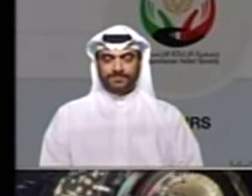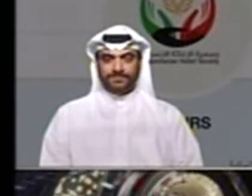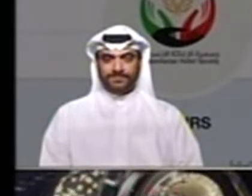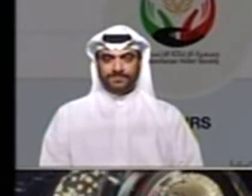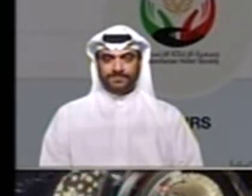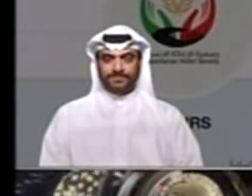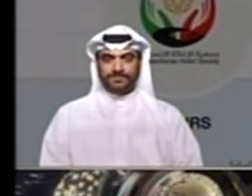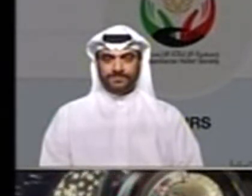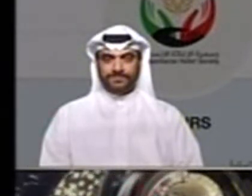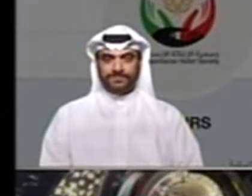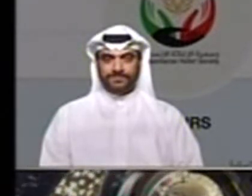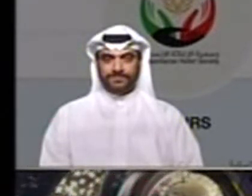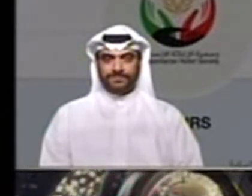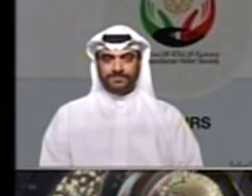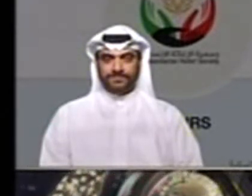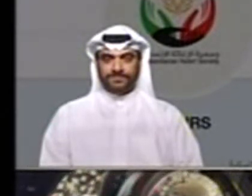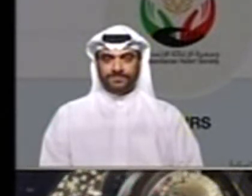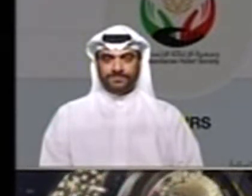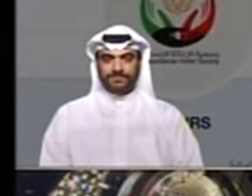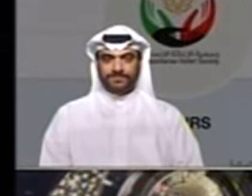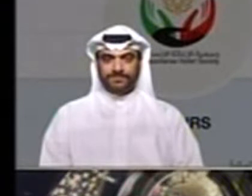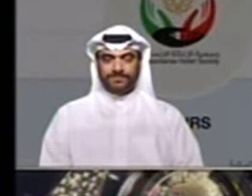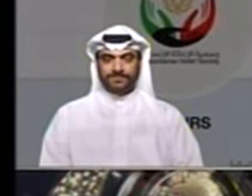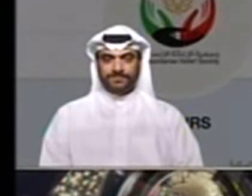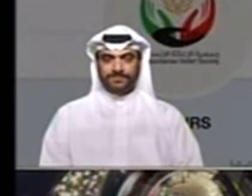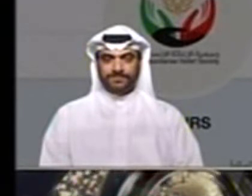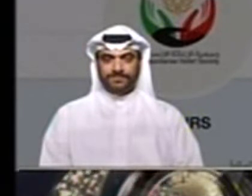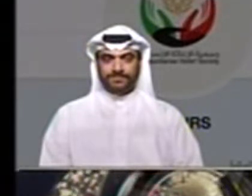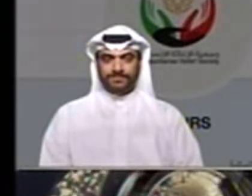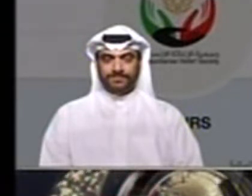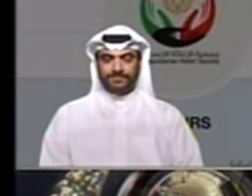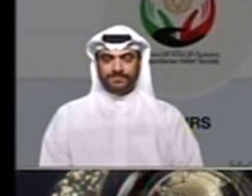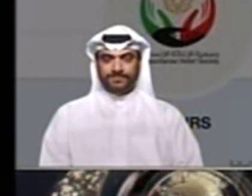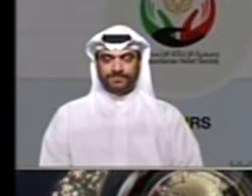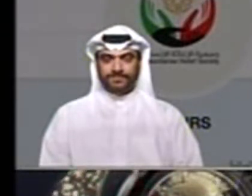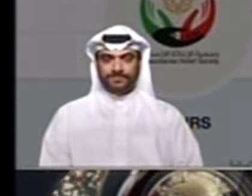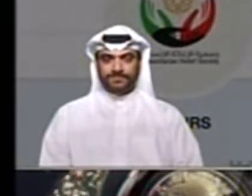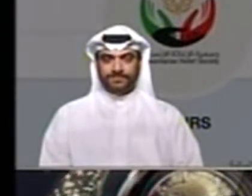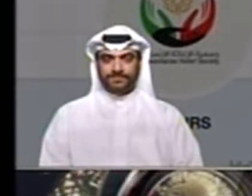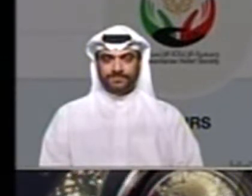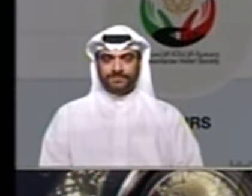بنا همم تدعو وترجو المغنما،